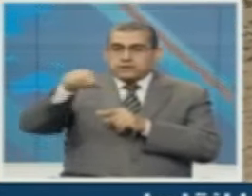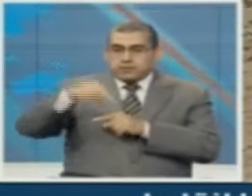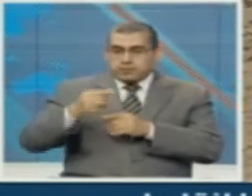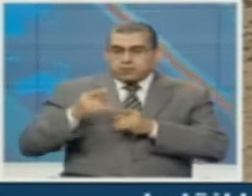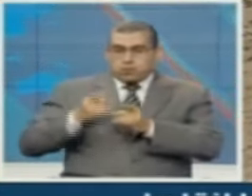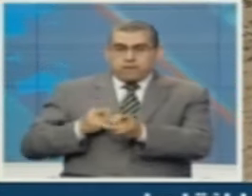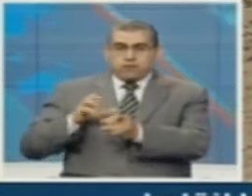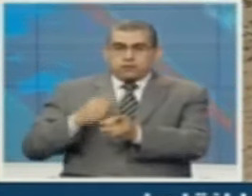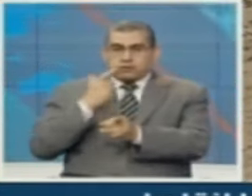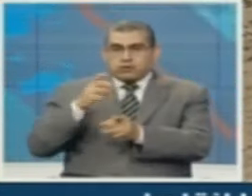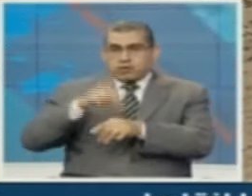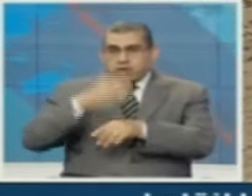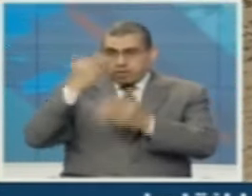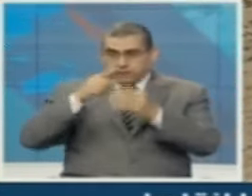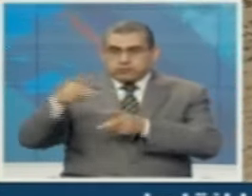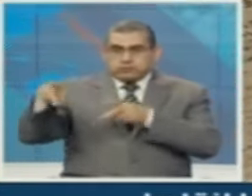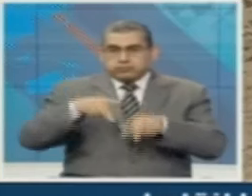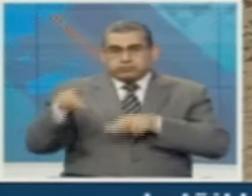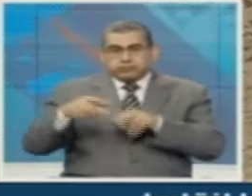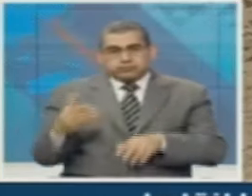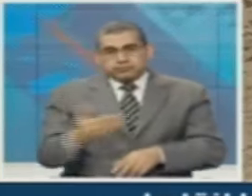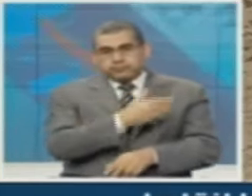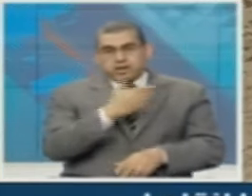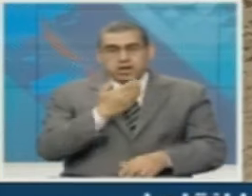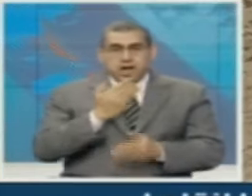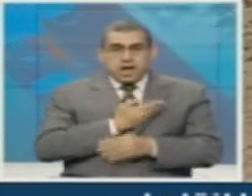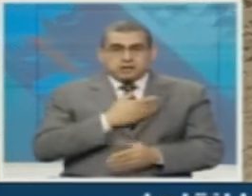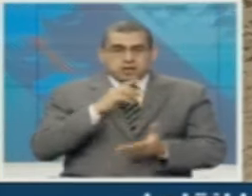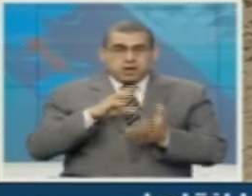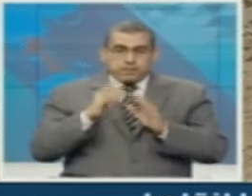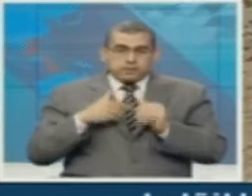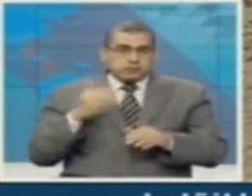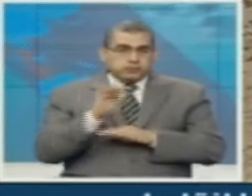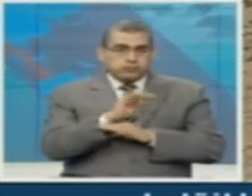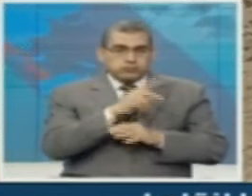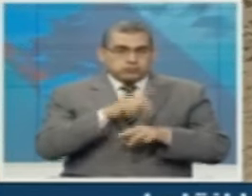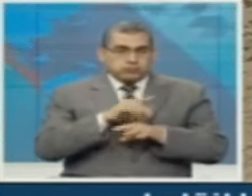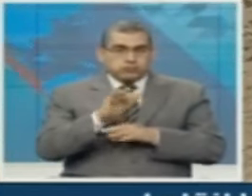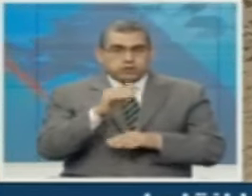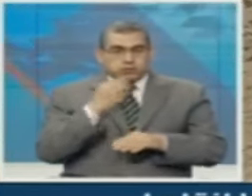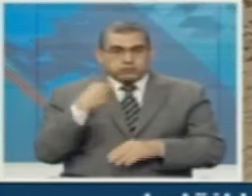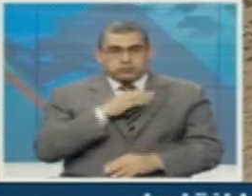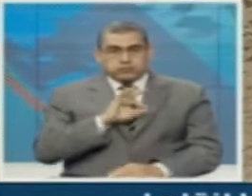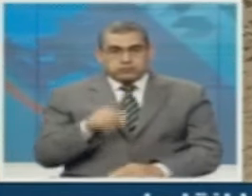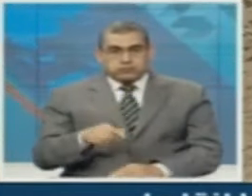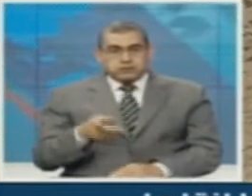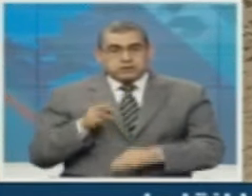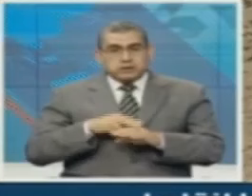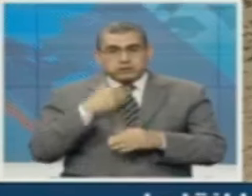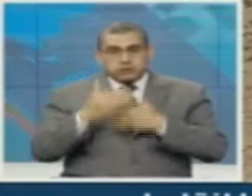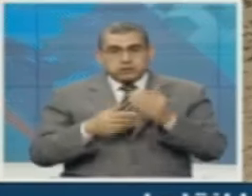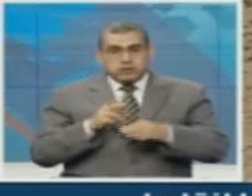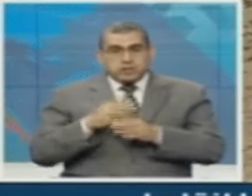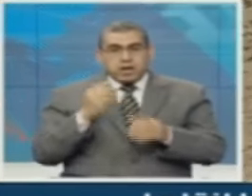لاستقبال المصابين المختلفين يتلقوا العلاج هم والمرافقين الذين يأتوا مع هؤلاء المصابين. أيضا بالإضافة لذلك